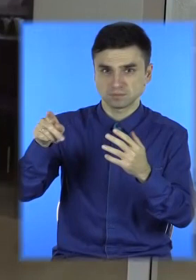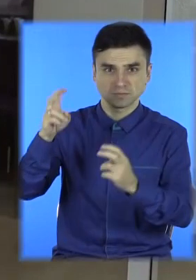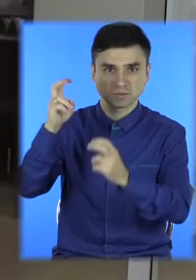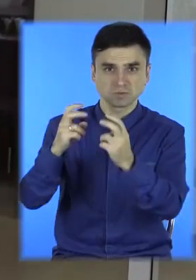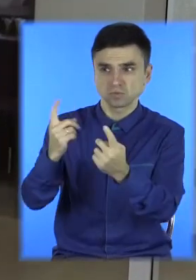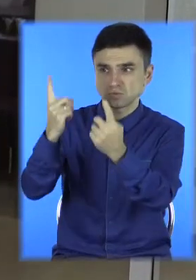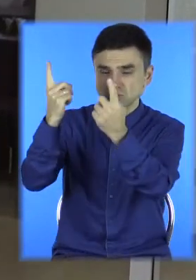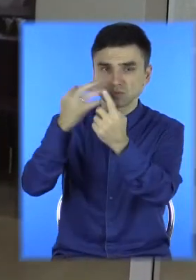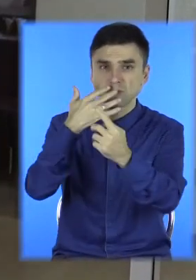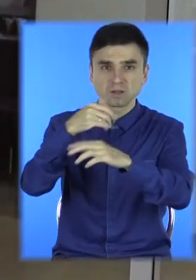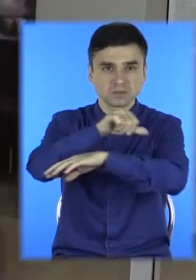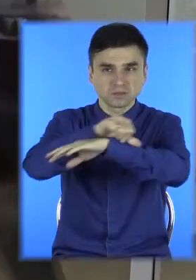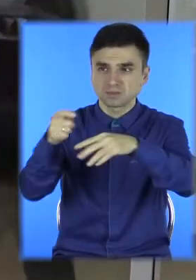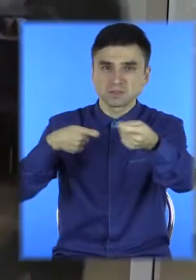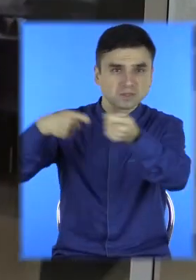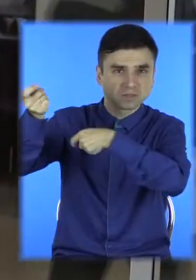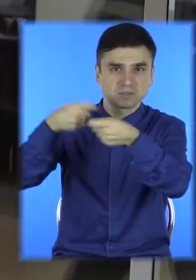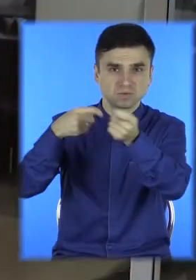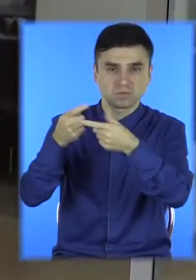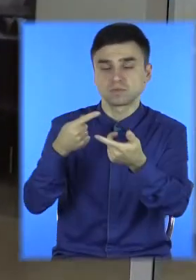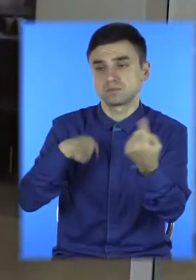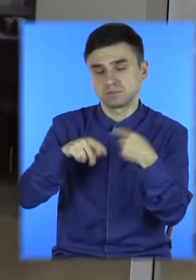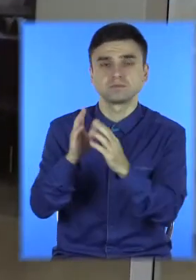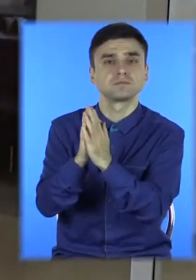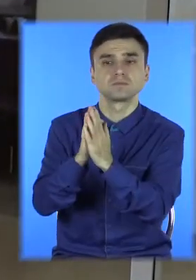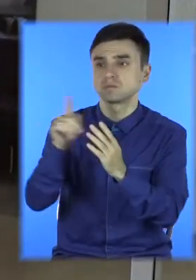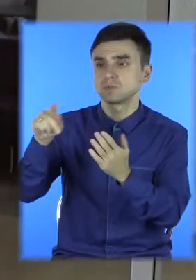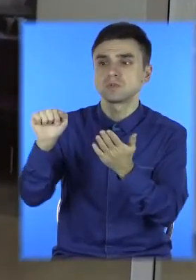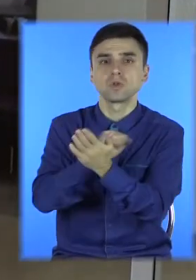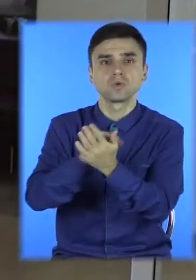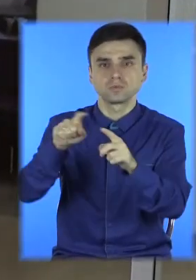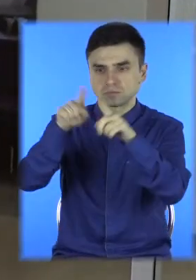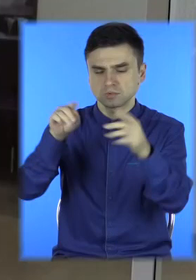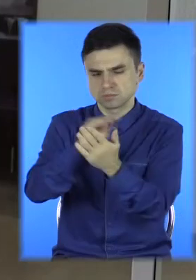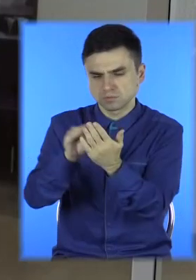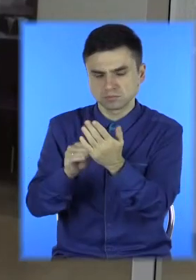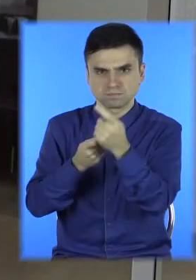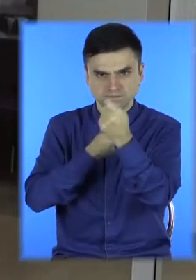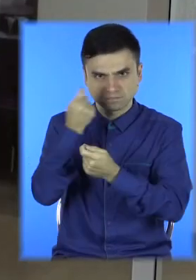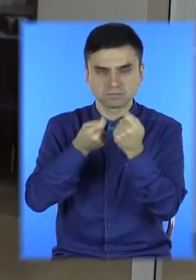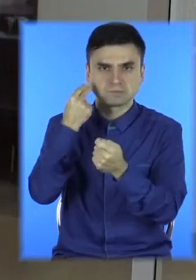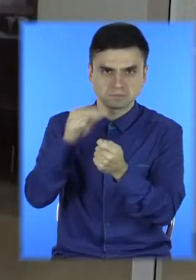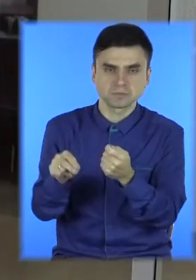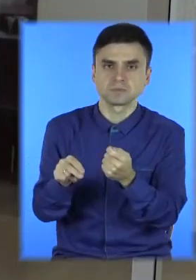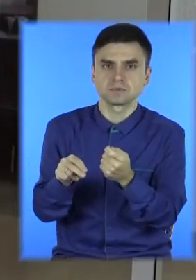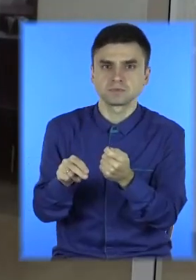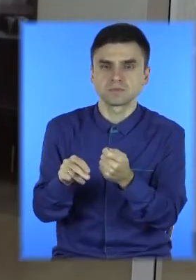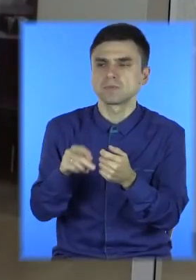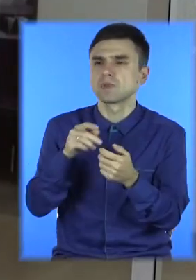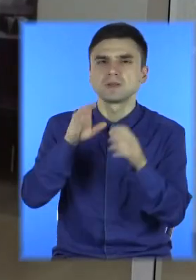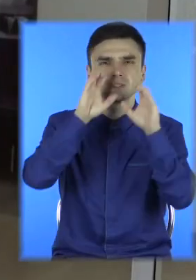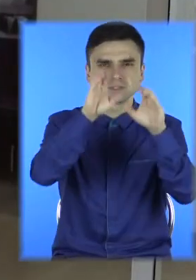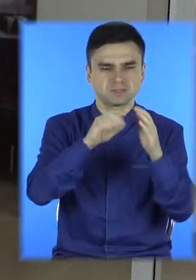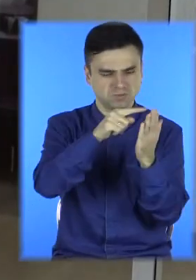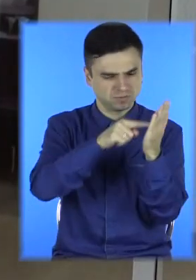проведет все необходимые исследования, предусмотренные законом про оценку впливу на довкілля, и мы увидим